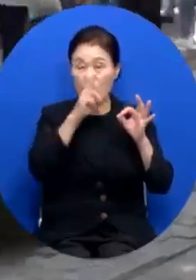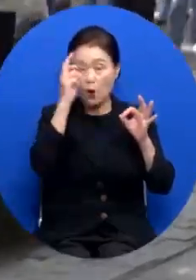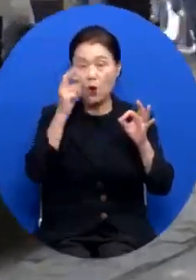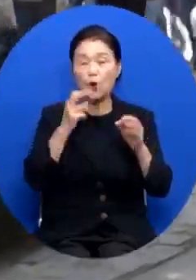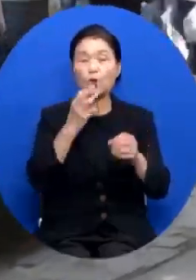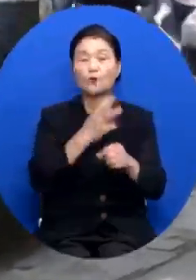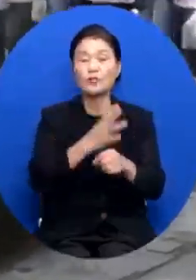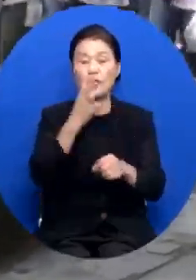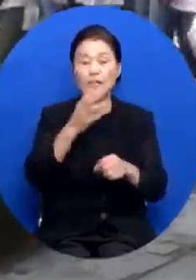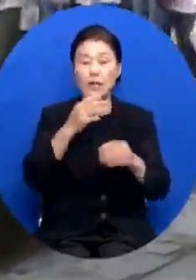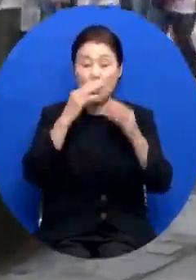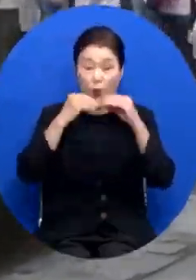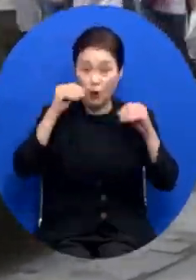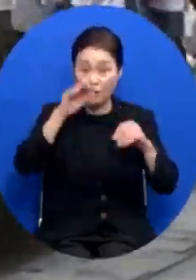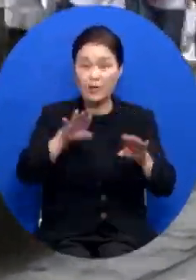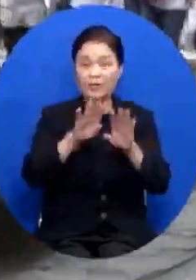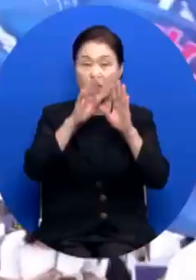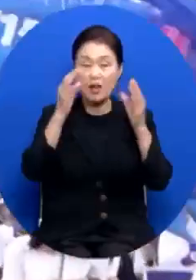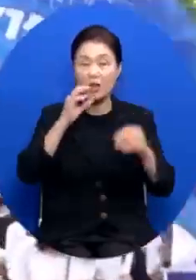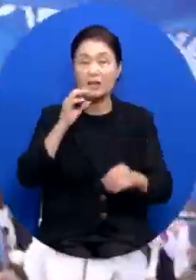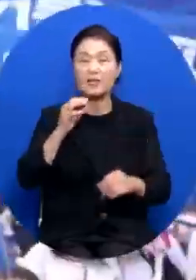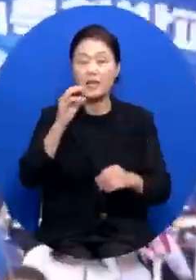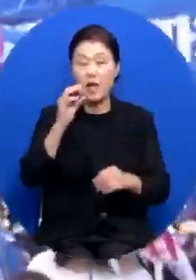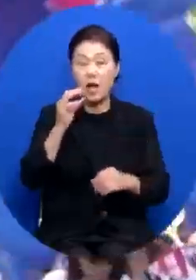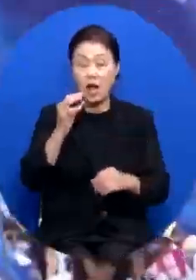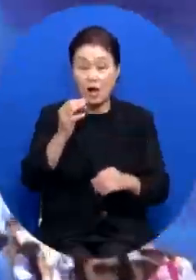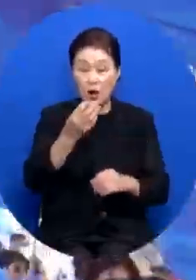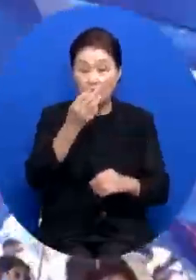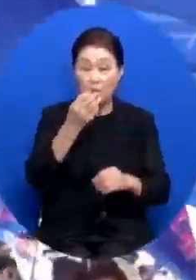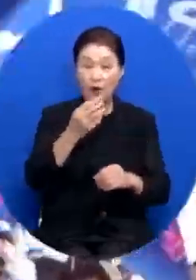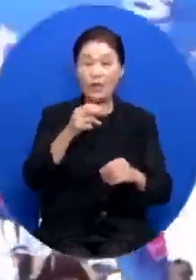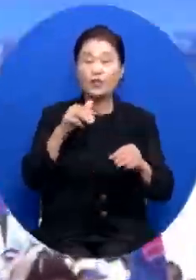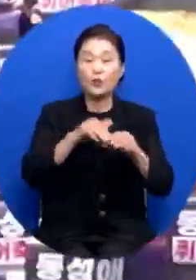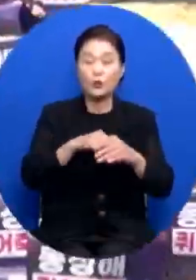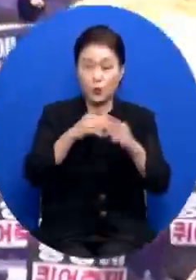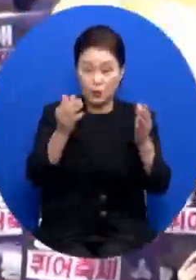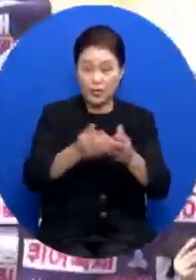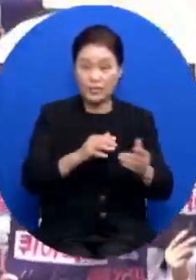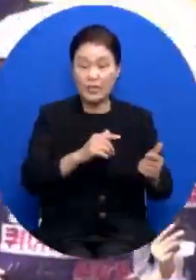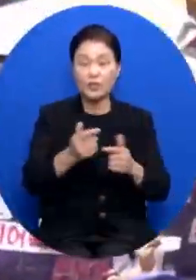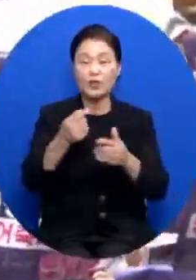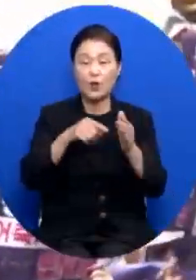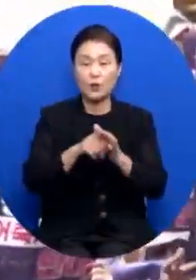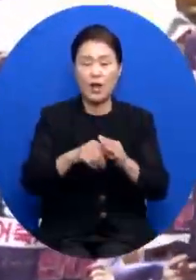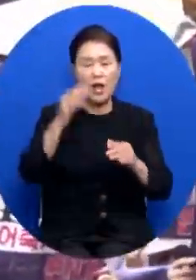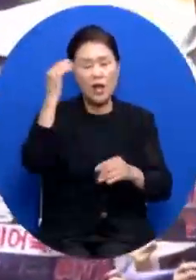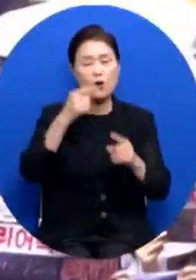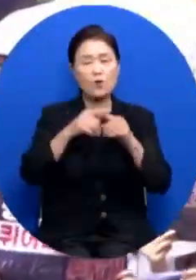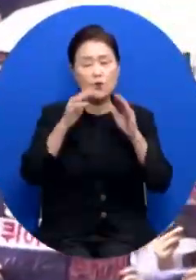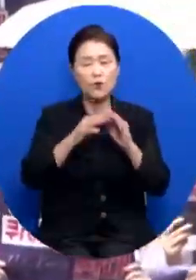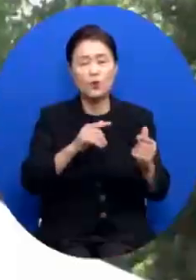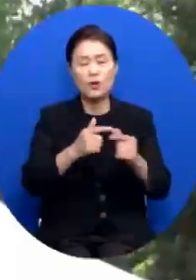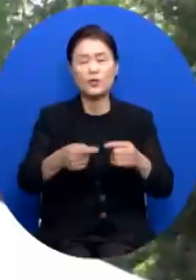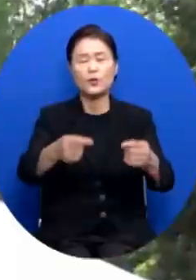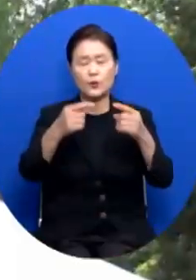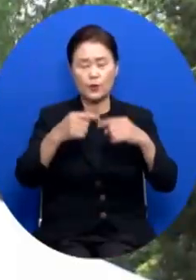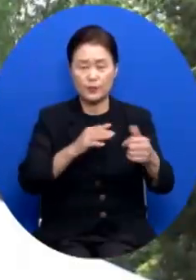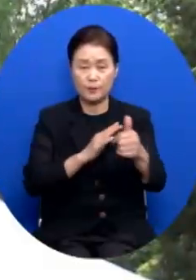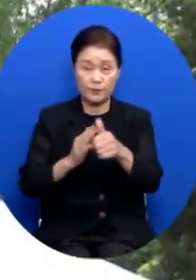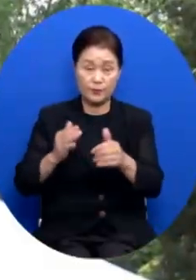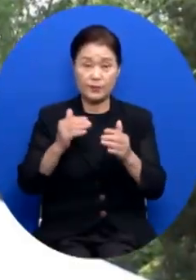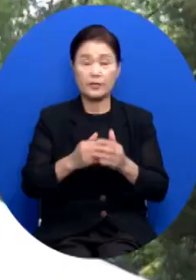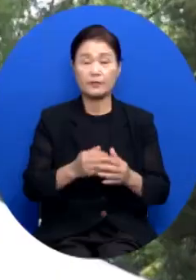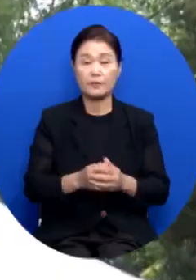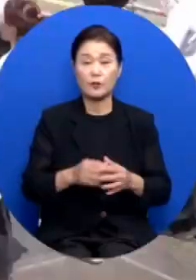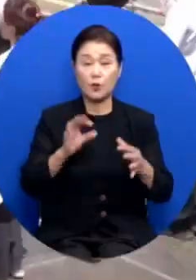서울 광화문에서 열릴 거룩한 방파제에 한국교회가 적극 동참해 줄 것을 호소했습니다. 이에 한교총은